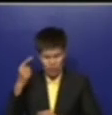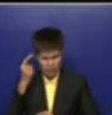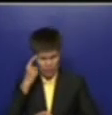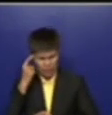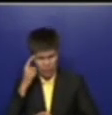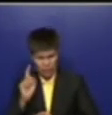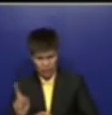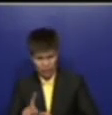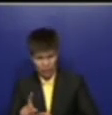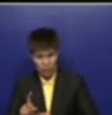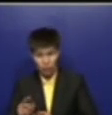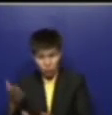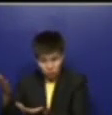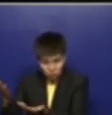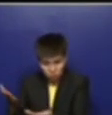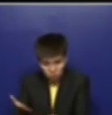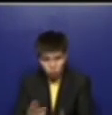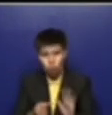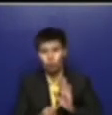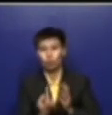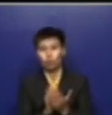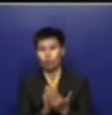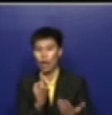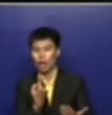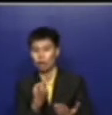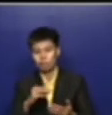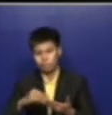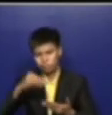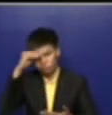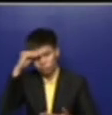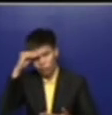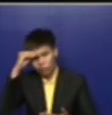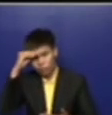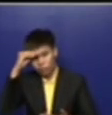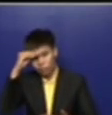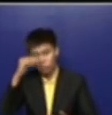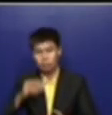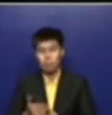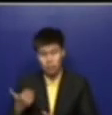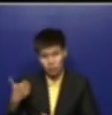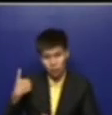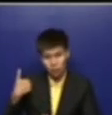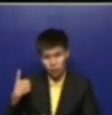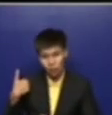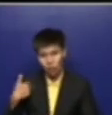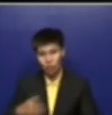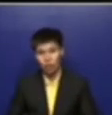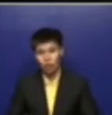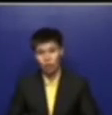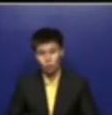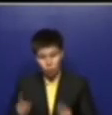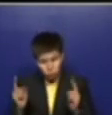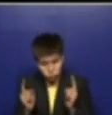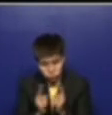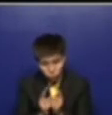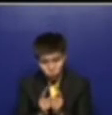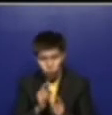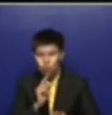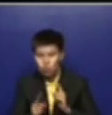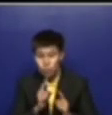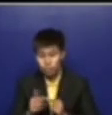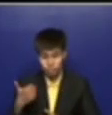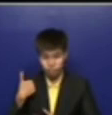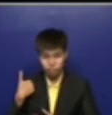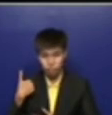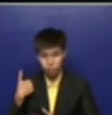จะเชิญตัวแทนนักเรียนนักศึกษาไปพูดคุยกันที่ทำเนียบหรือไม่หรือจะเดินเข้าไปหาเขาหรือไม่เพราะ